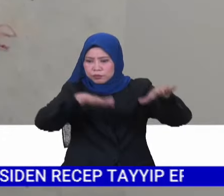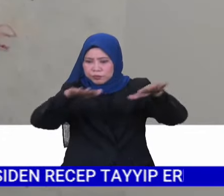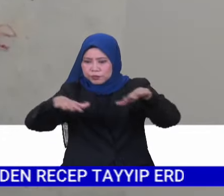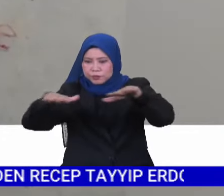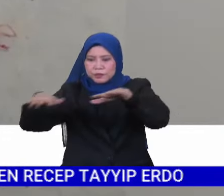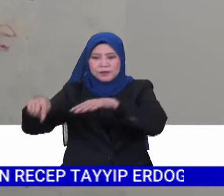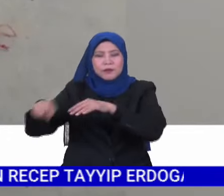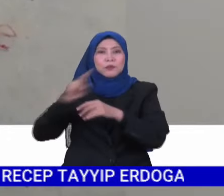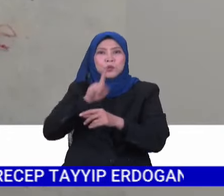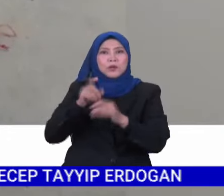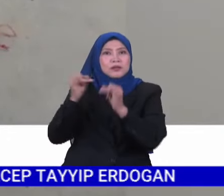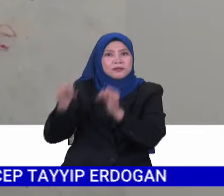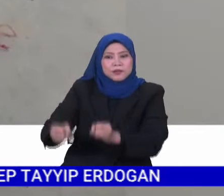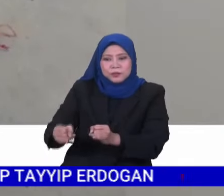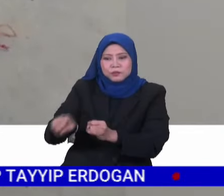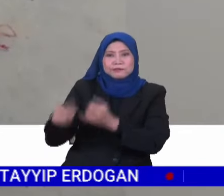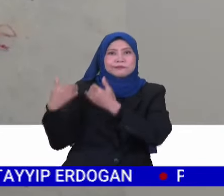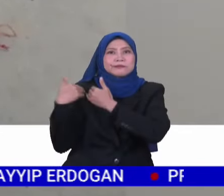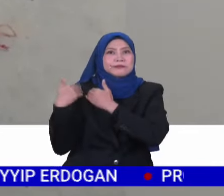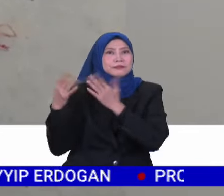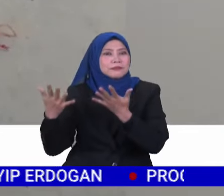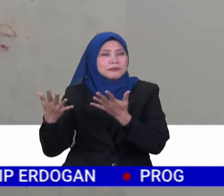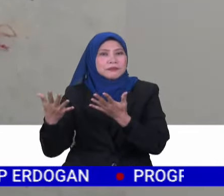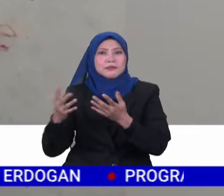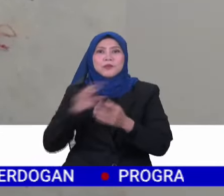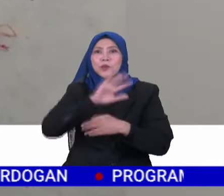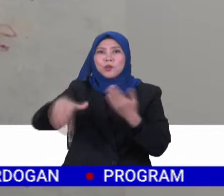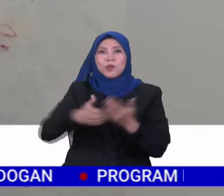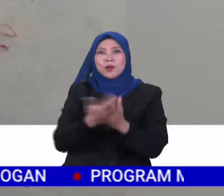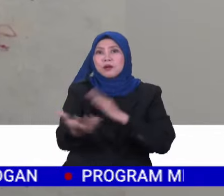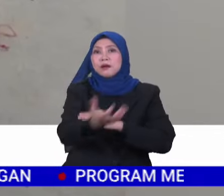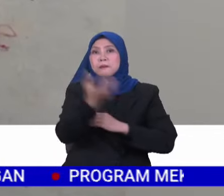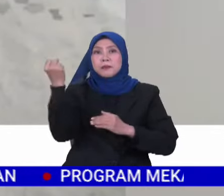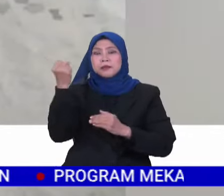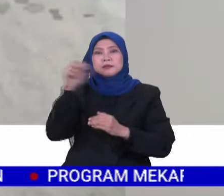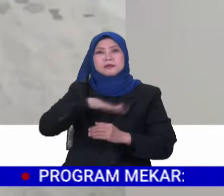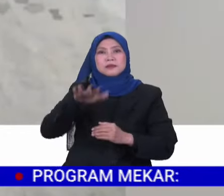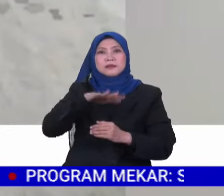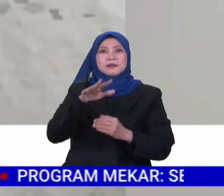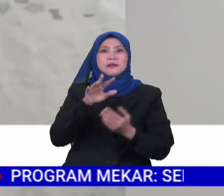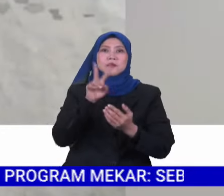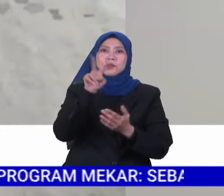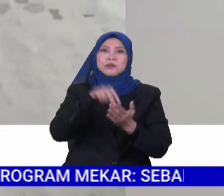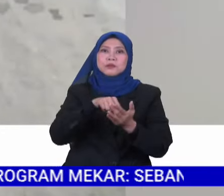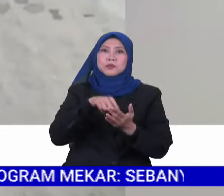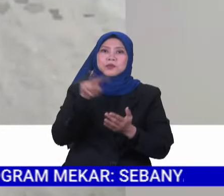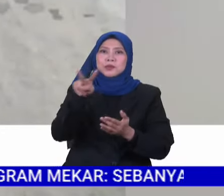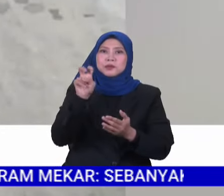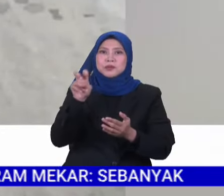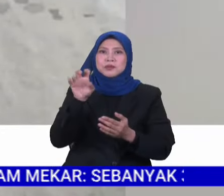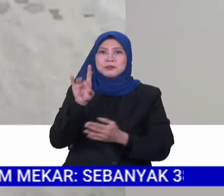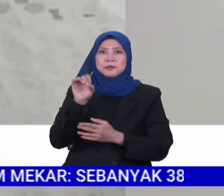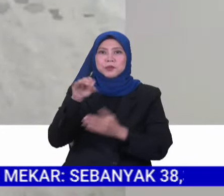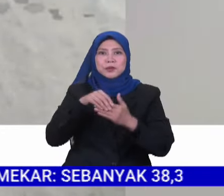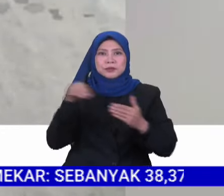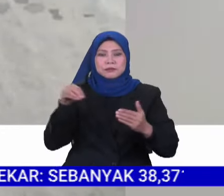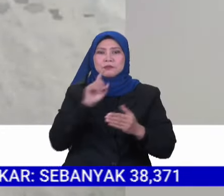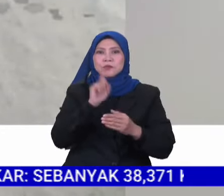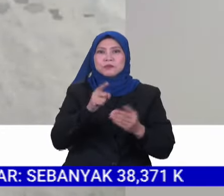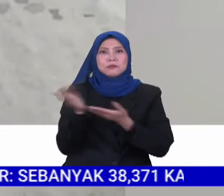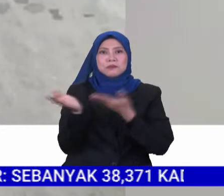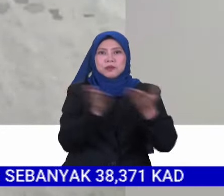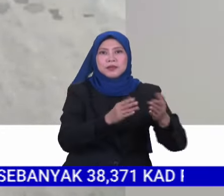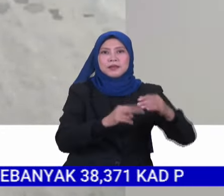dipasang oleh individu tidak bertanggungjawab ke semua orang pasangan yang dianggarkan bernilai 2287 itu